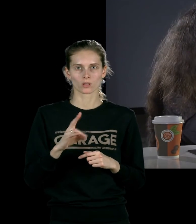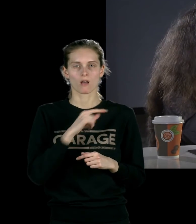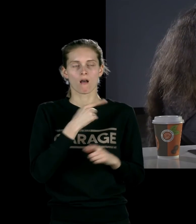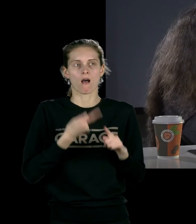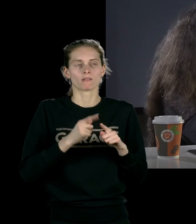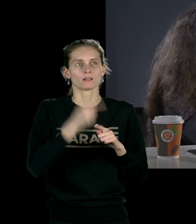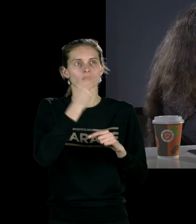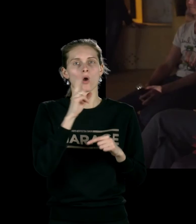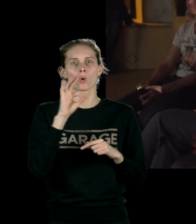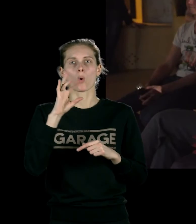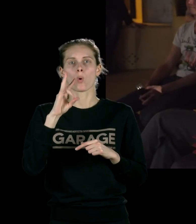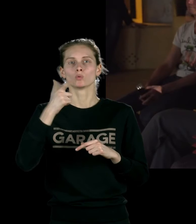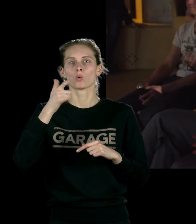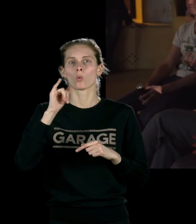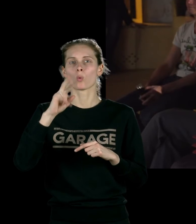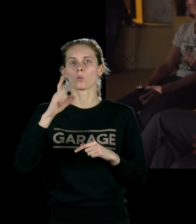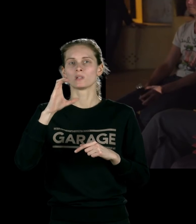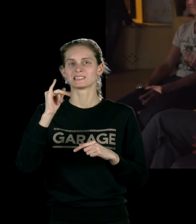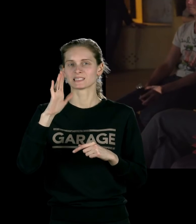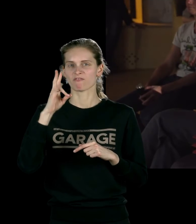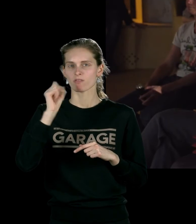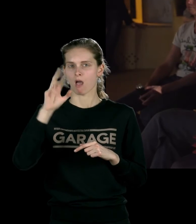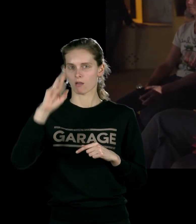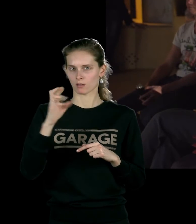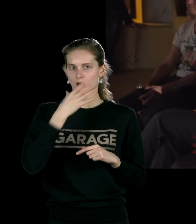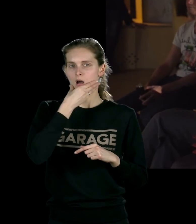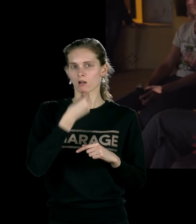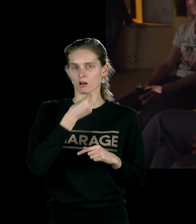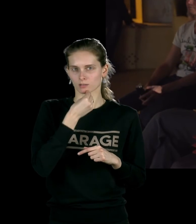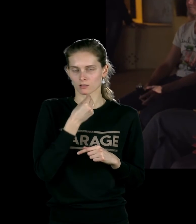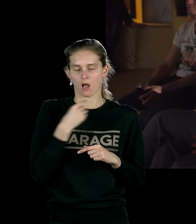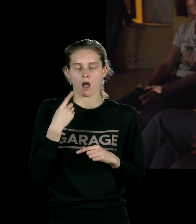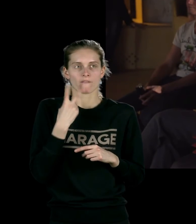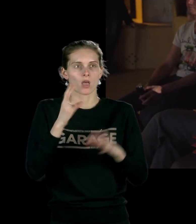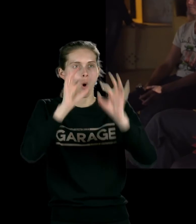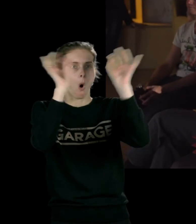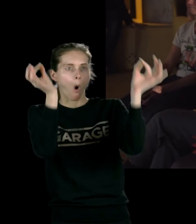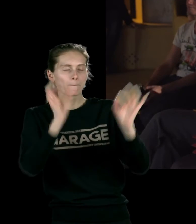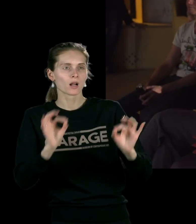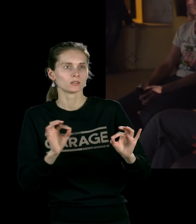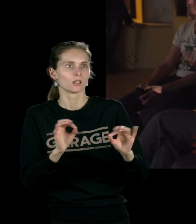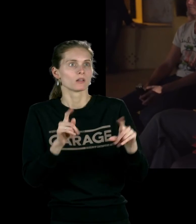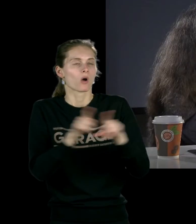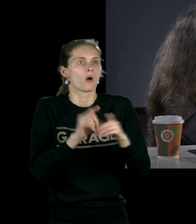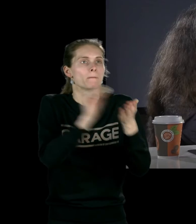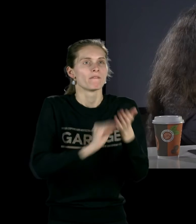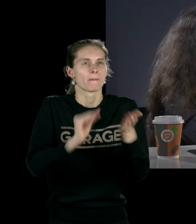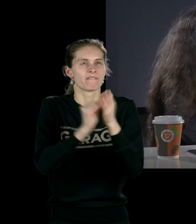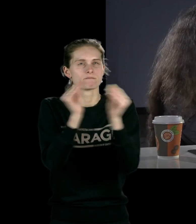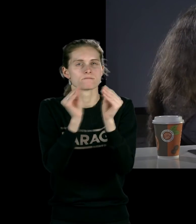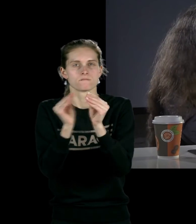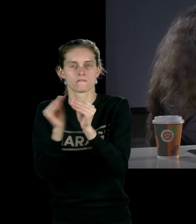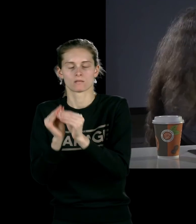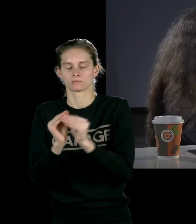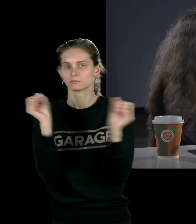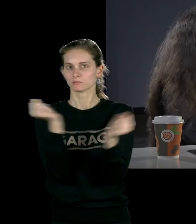конвульсивная красота, которую, образ которой невозможно удержать. Поэтому чем на всех и на многих его